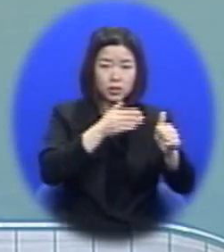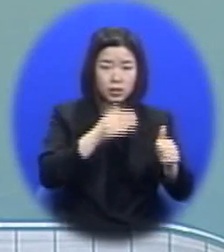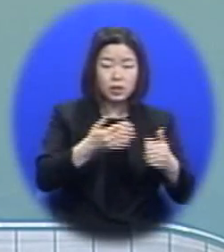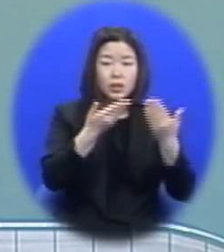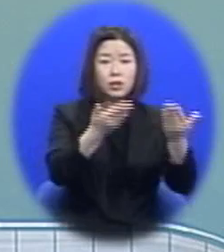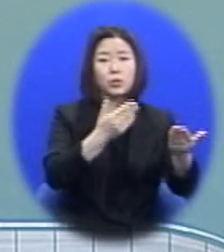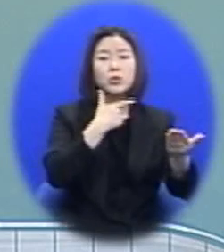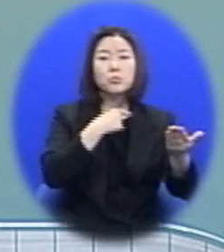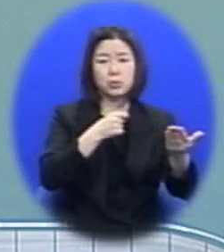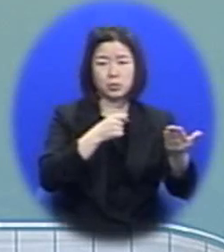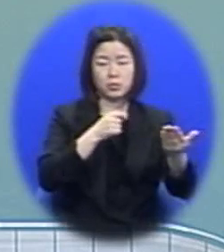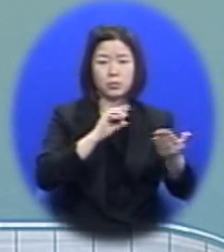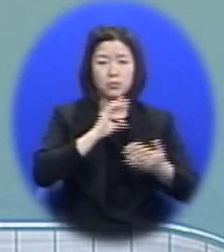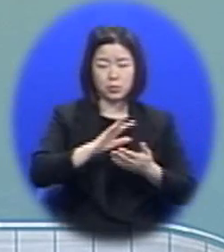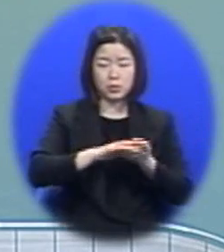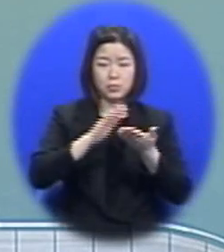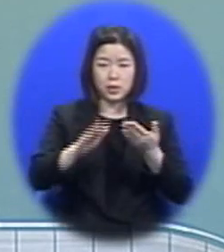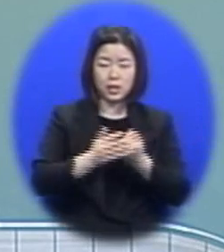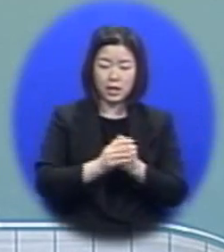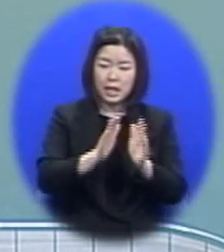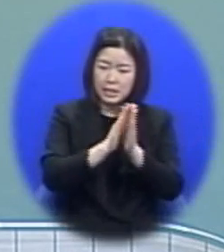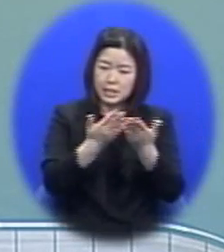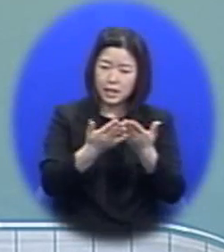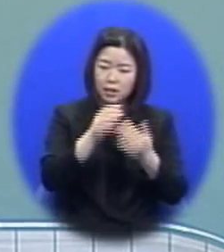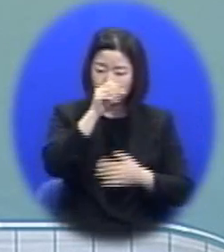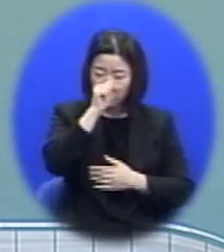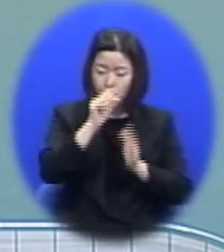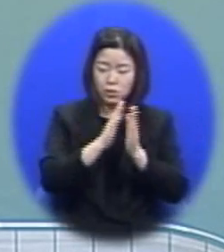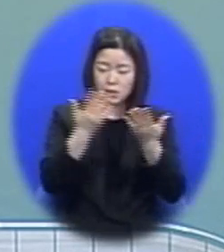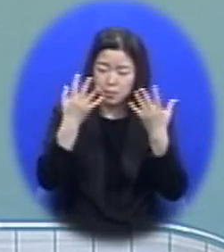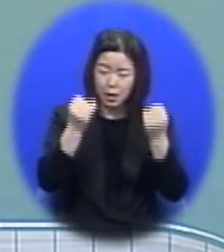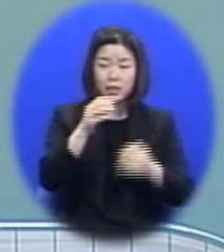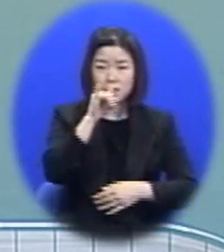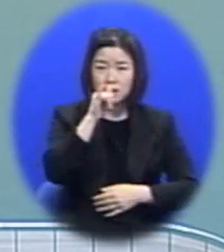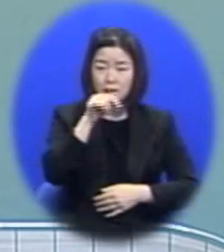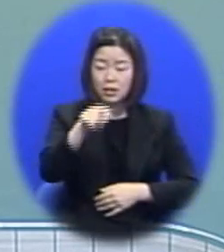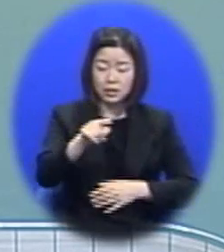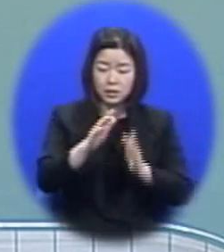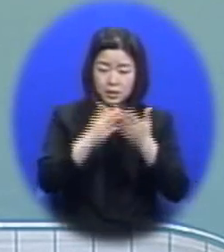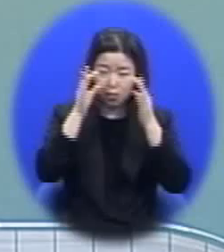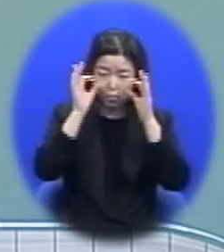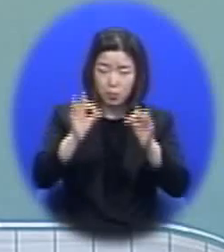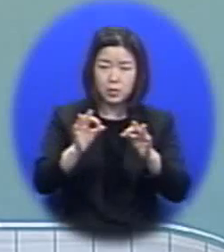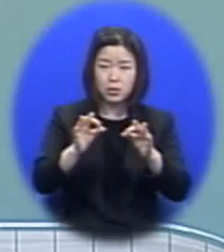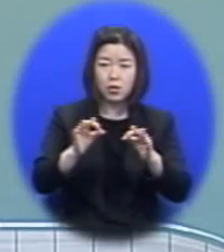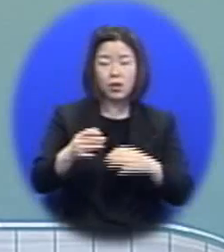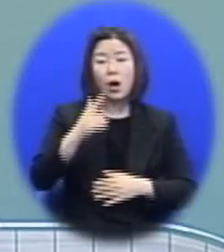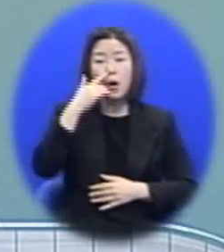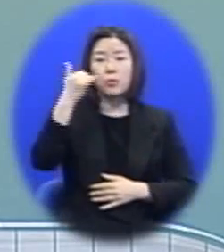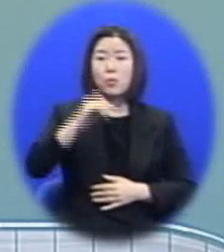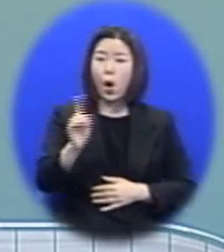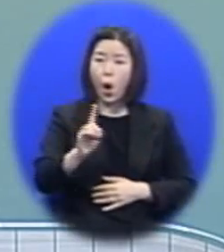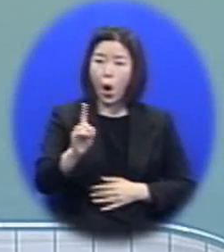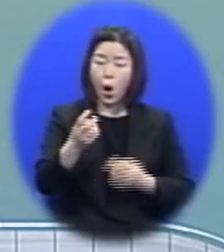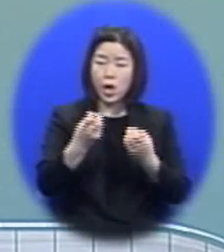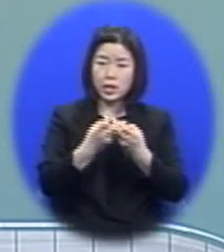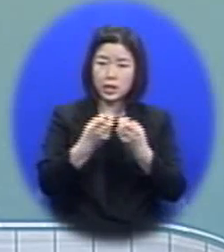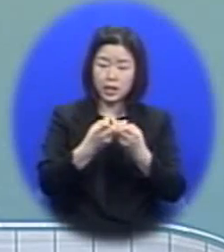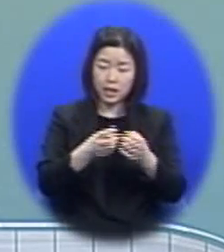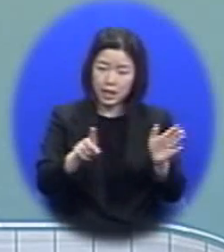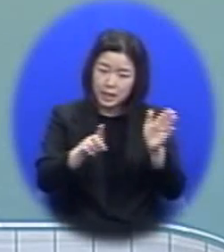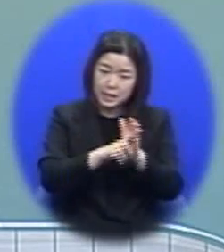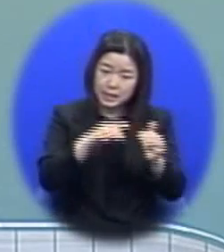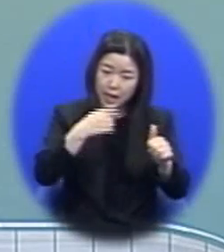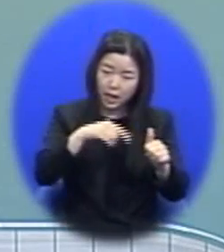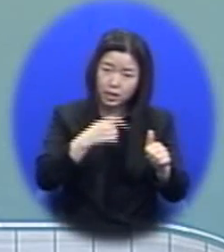싶을뿐입니다 책이 많습니다 그 책을 보면서 부모가 자녀에게 어떻게 신앙 양육을 해야 될지를 여러분들이